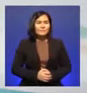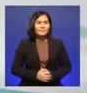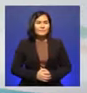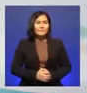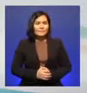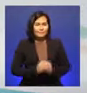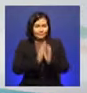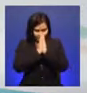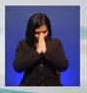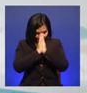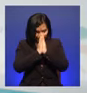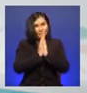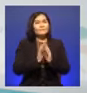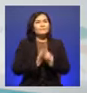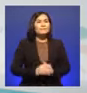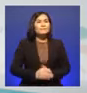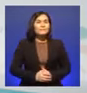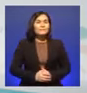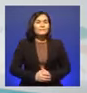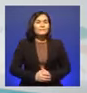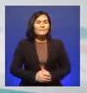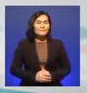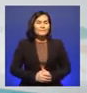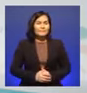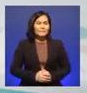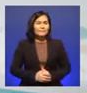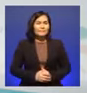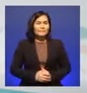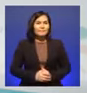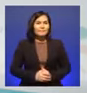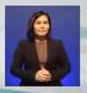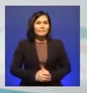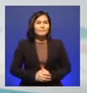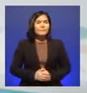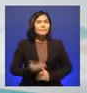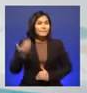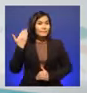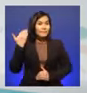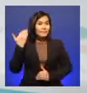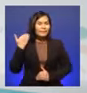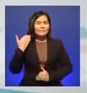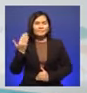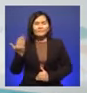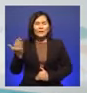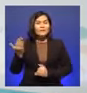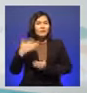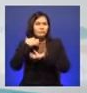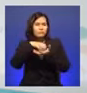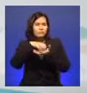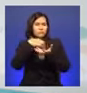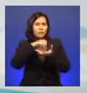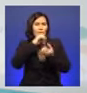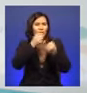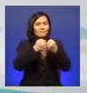สวัสดีค่ะสวัสดีค่ะพี่ไทย ค่ะสวัสดีครับ ค่ะเมื่อสักครู่ได้ฟังอาจารย์เดชรัตน์แล้วใช่ไหมคะอาจารย์ช่วยขย